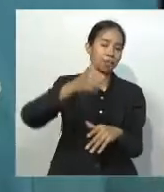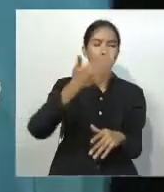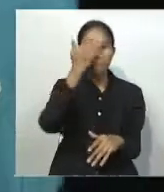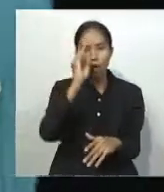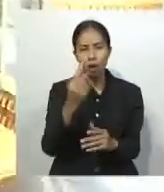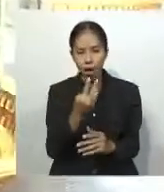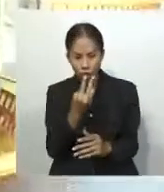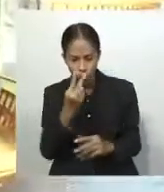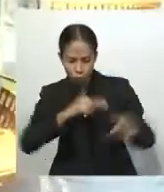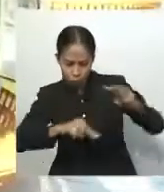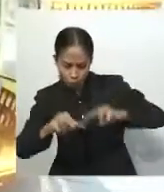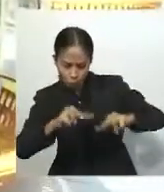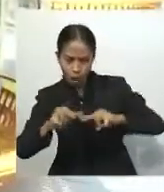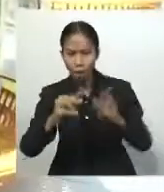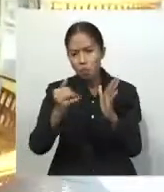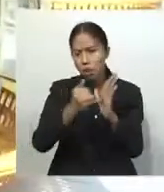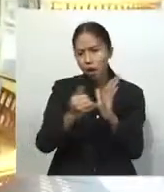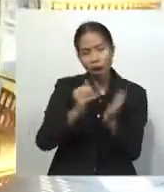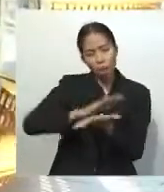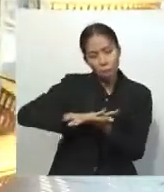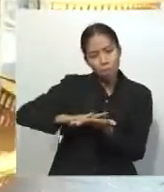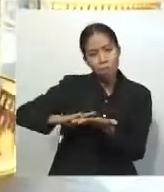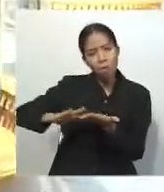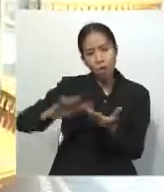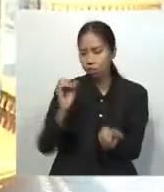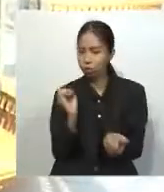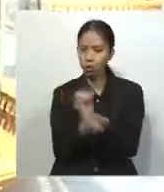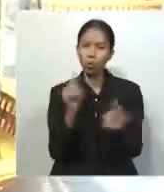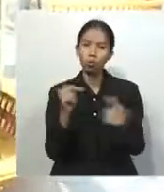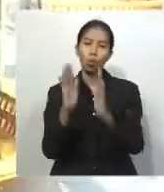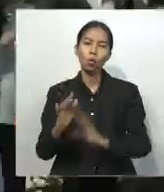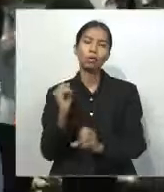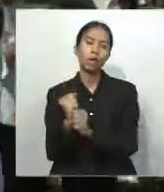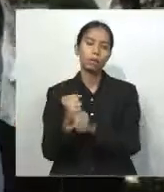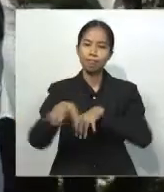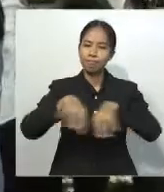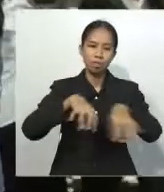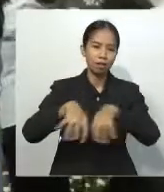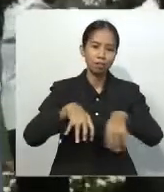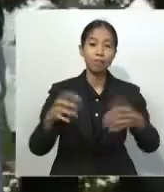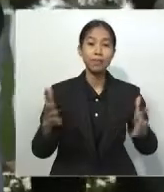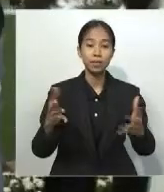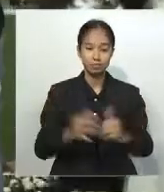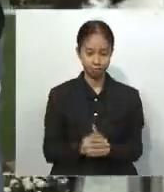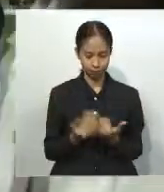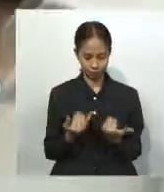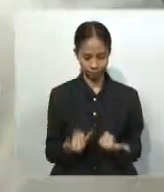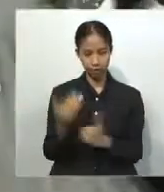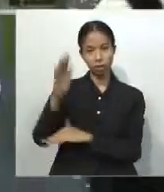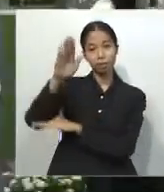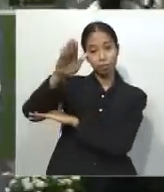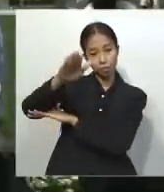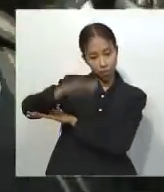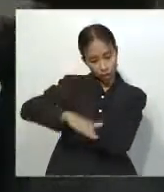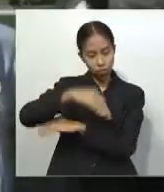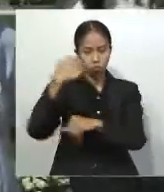เบียบที่ดูแลง่ายแล้วก็เป็นระเบียบเรียบร้อยค่ะไม่กระทบต่อการทำงานของเจ้าหน้าที่นะคะซึ่งในช่วงบ่ายก็จะมี